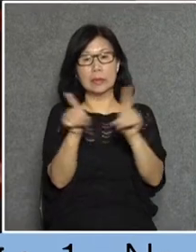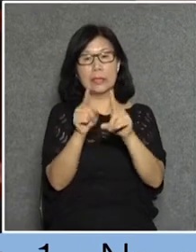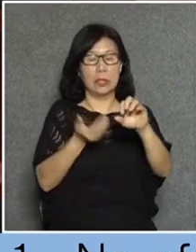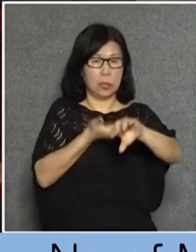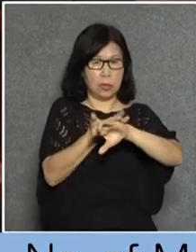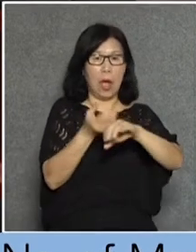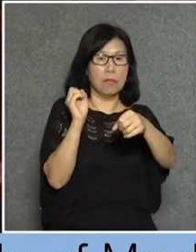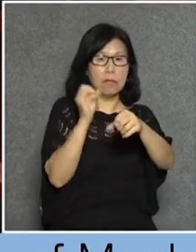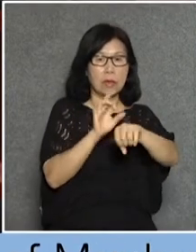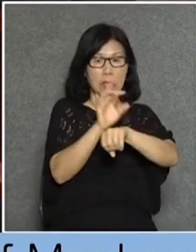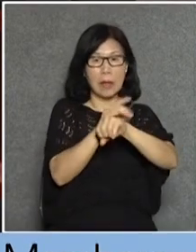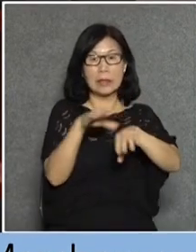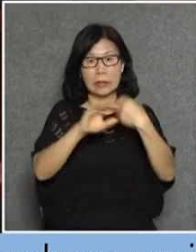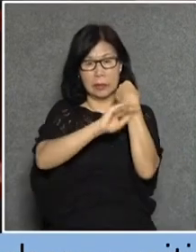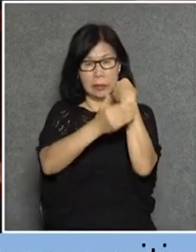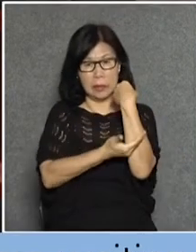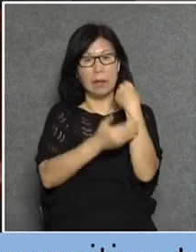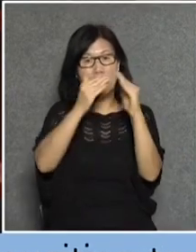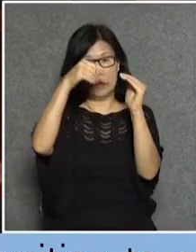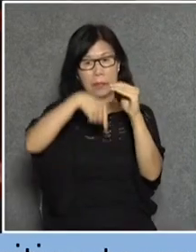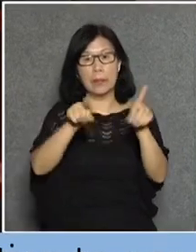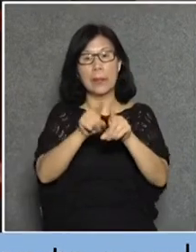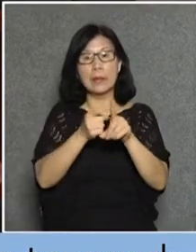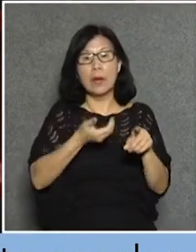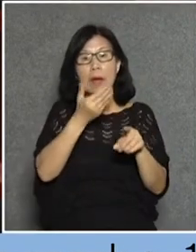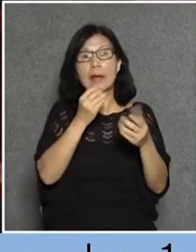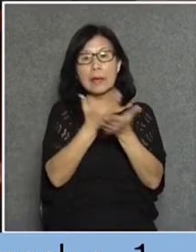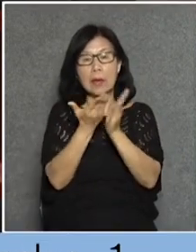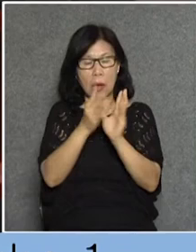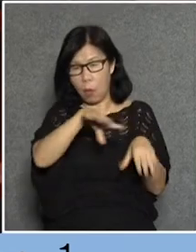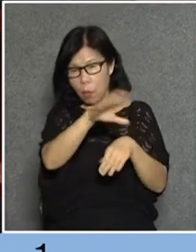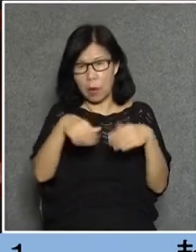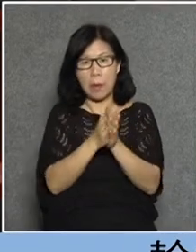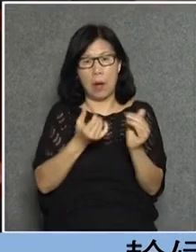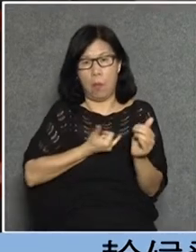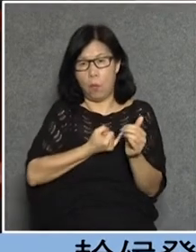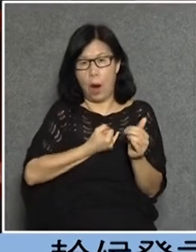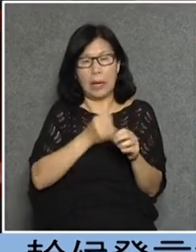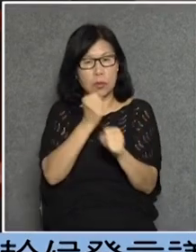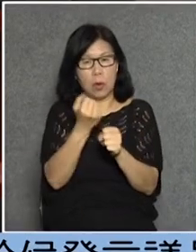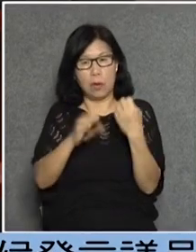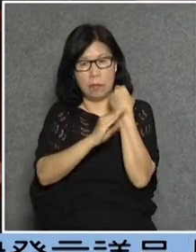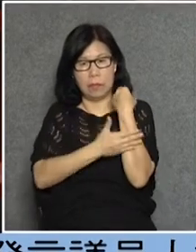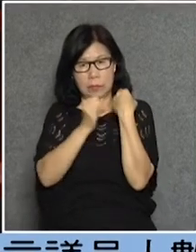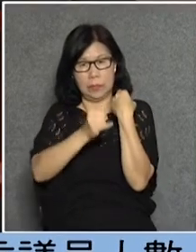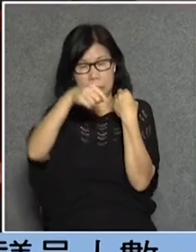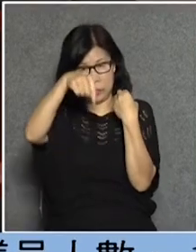向有关法律執法当局举报犯罪或涉嫌犯罪行为。這個亦是我們